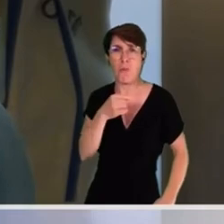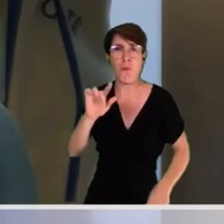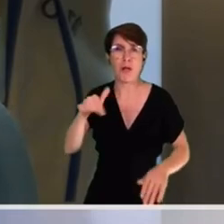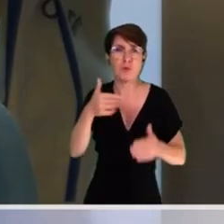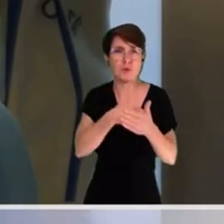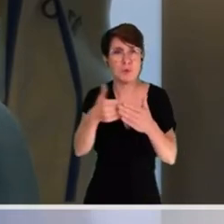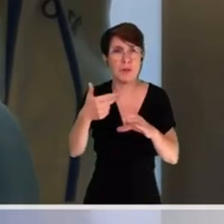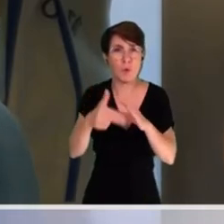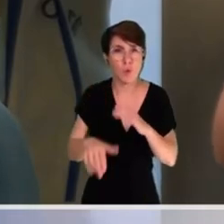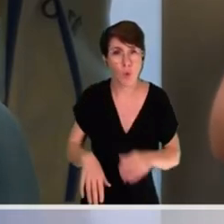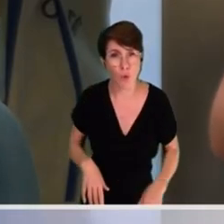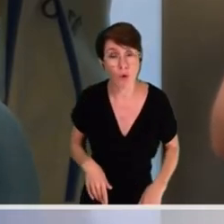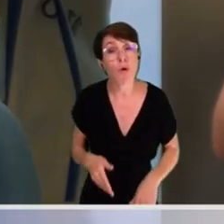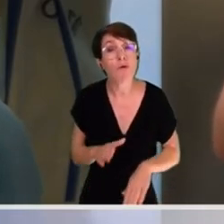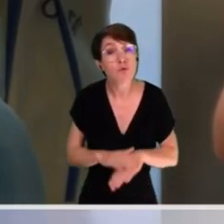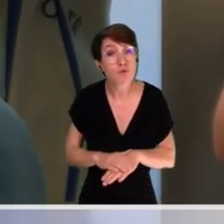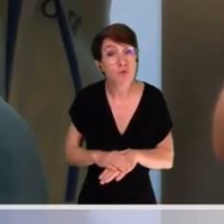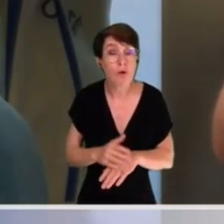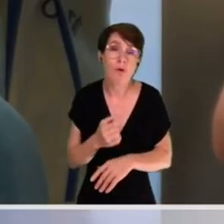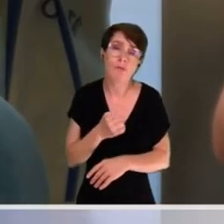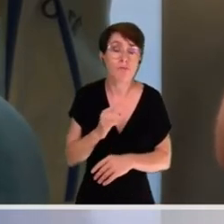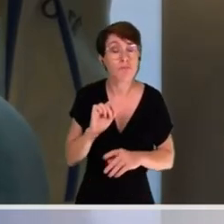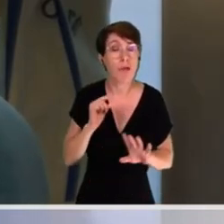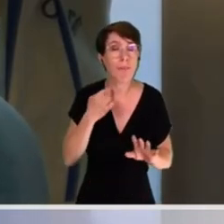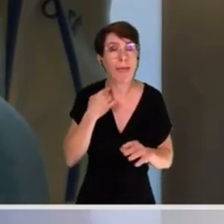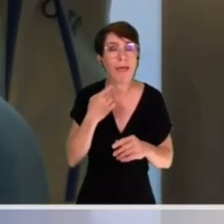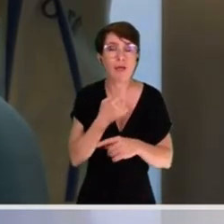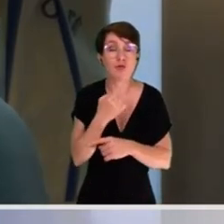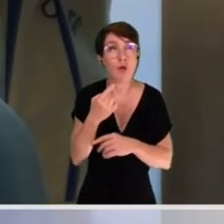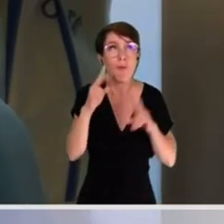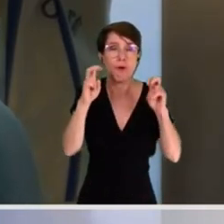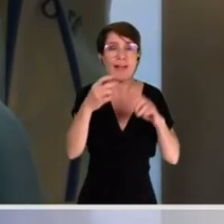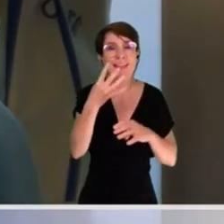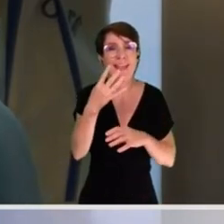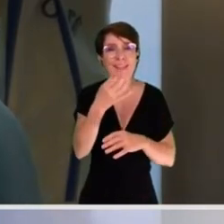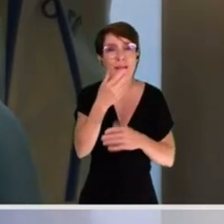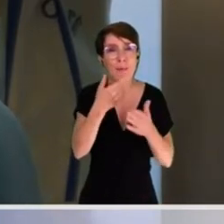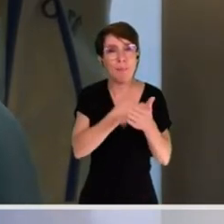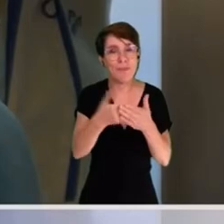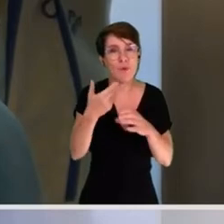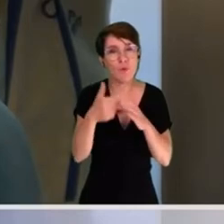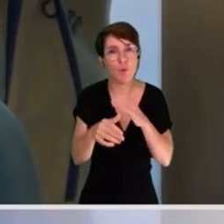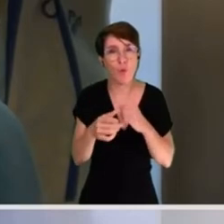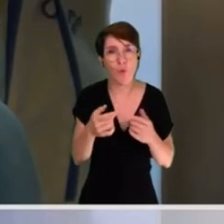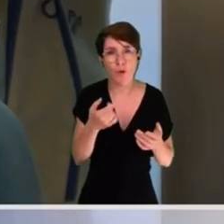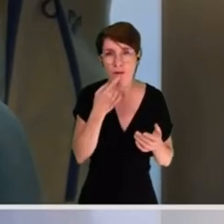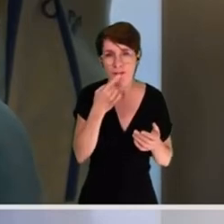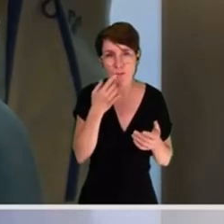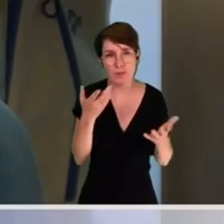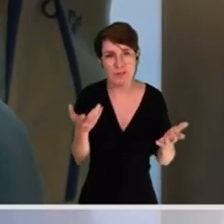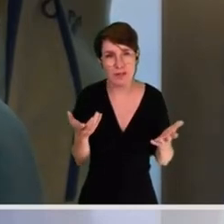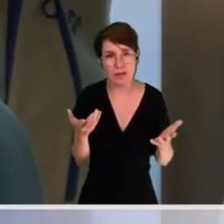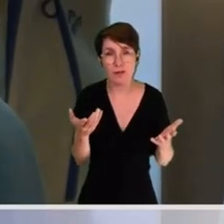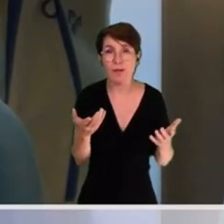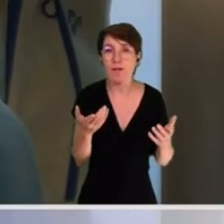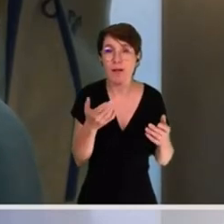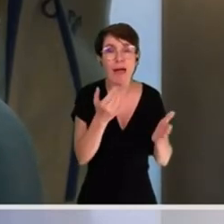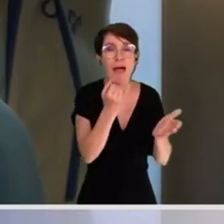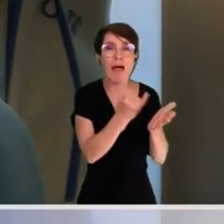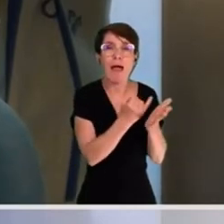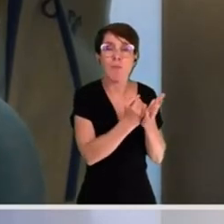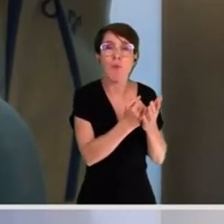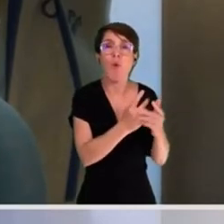au final, vous perdez donc 4 millions d'euros, c'est-à-dire 10% de ce que vous rapportent les plus 30%